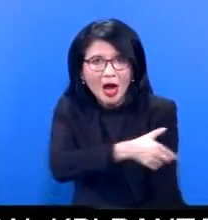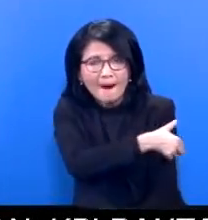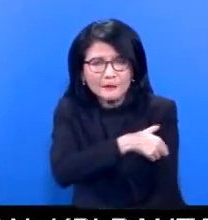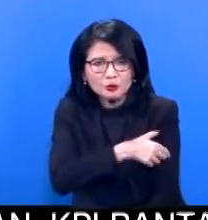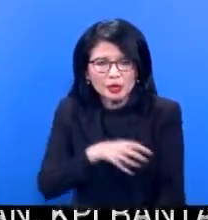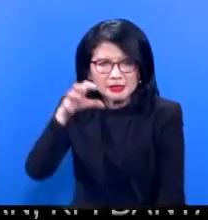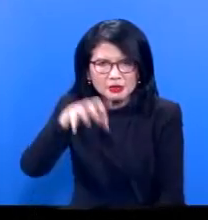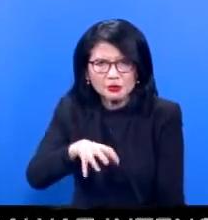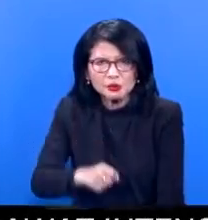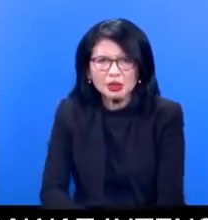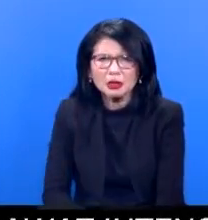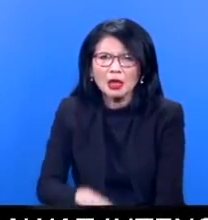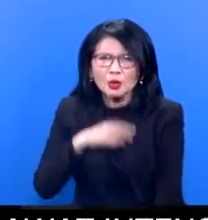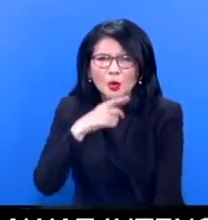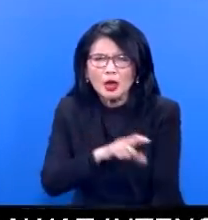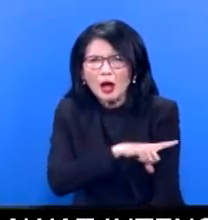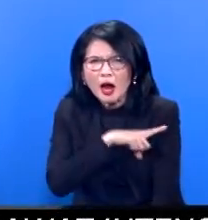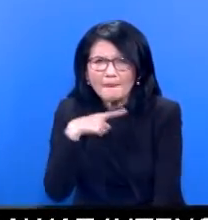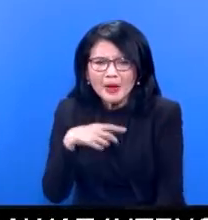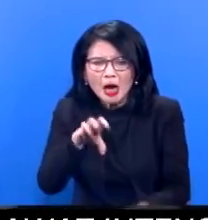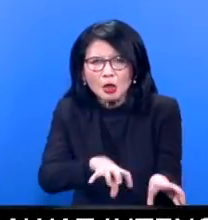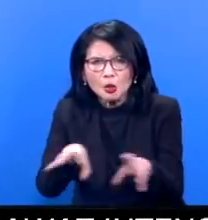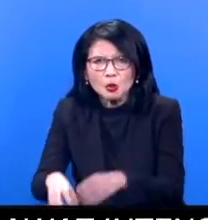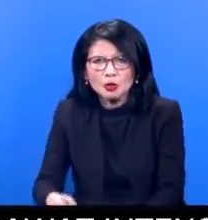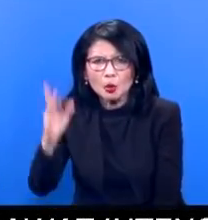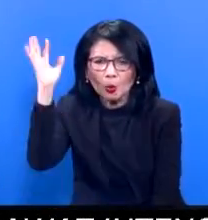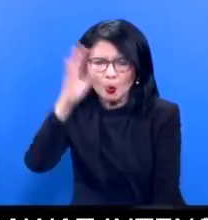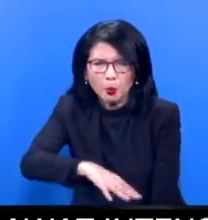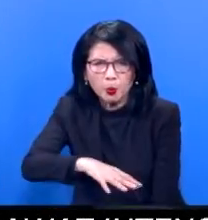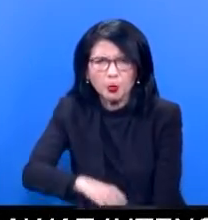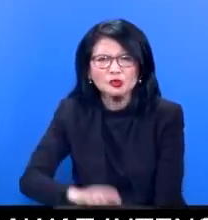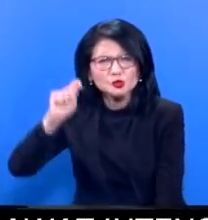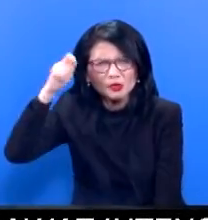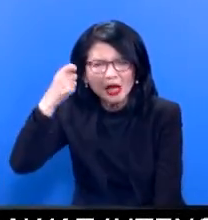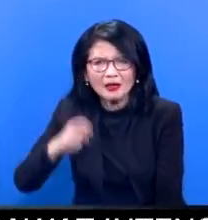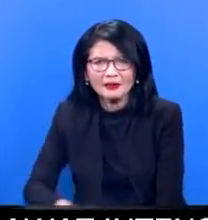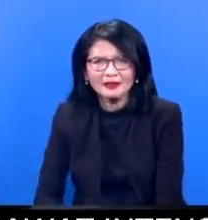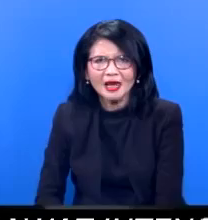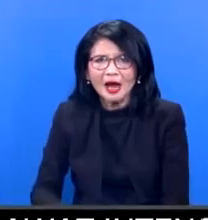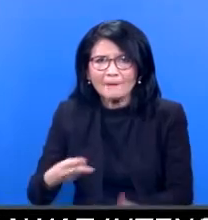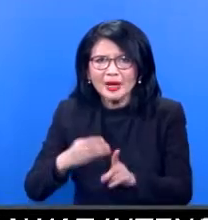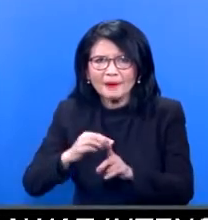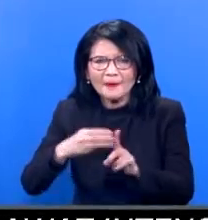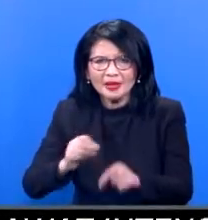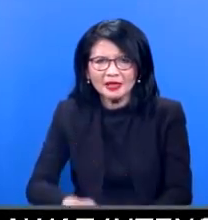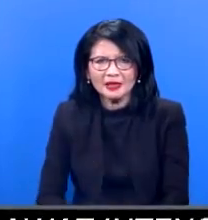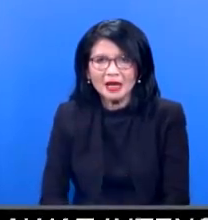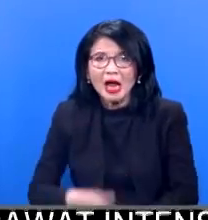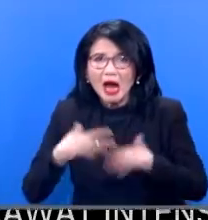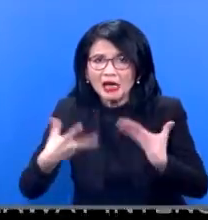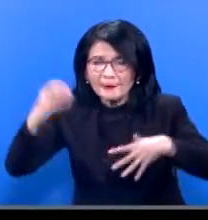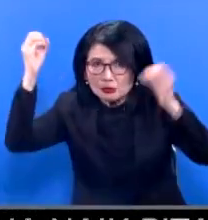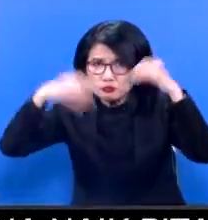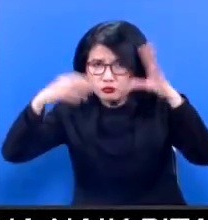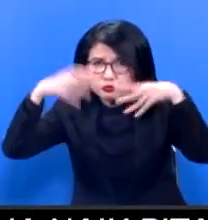setempat butuh waktu berjam-jam untuk mengevakuasi batang pohon yang menimpa mobil dan pagar. BPBD setempat mencatat akibat hujan deras